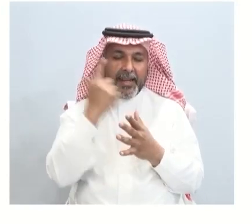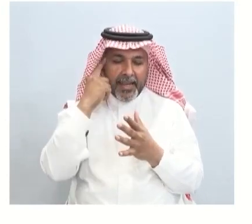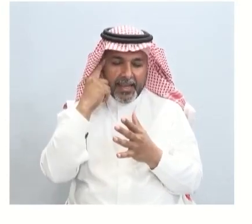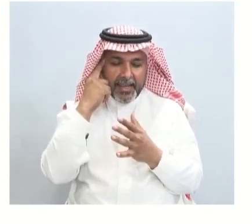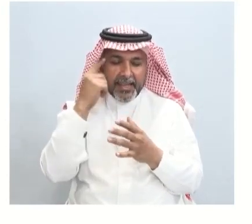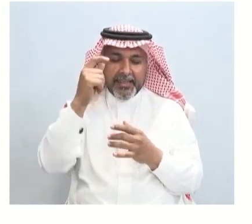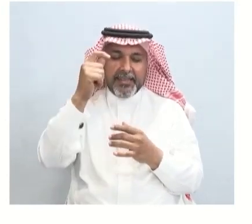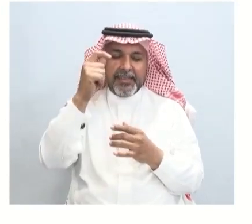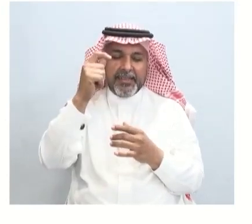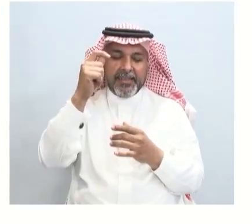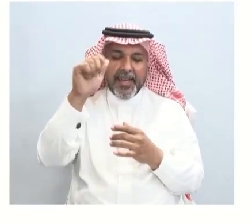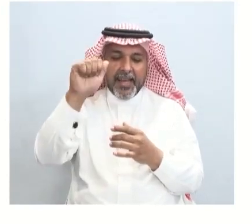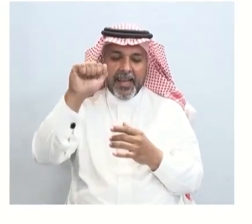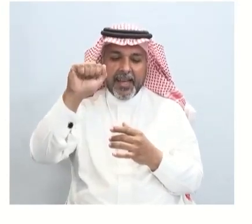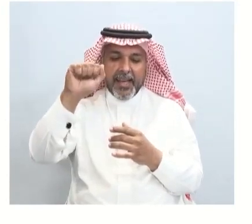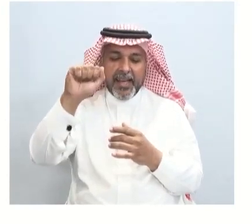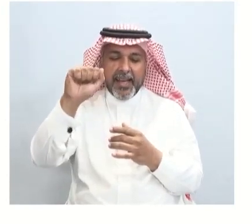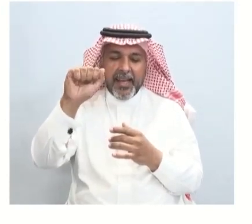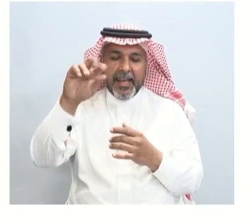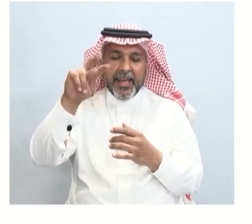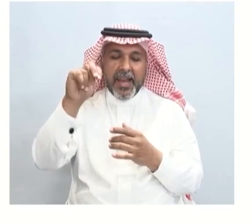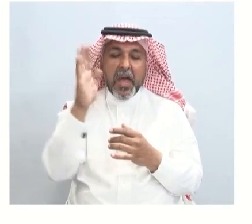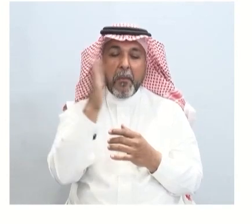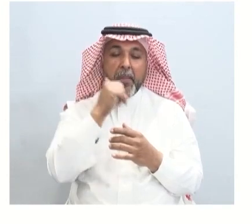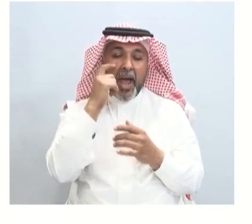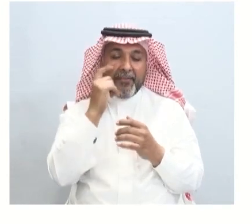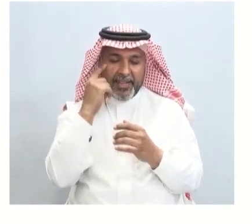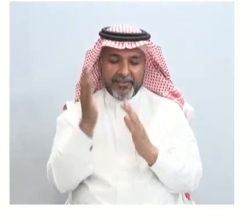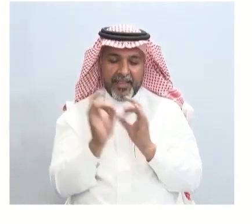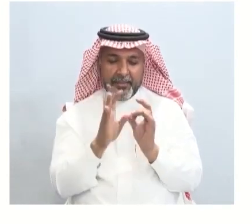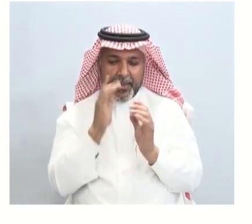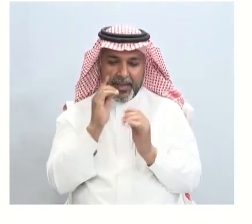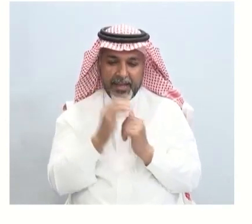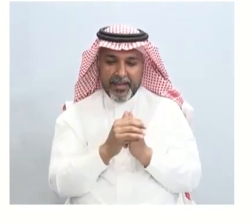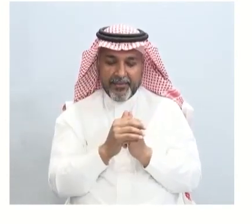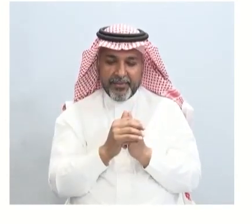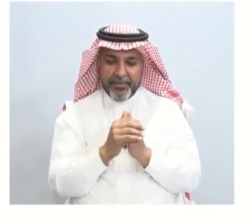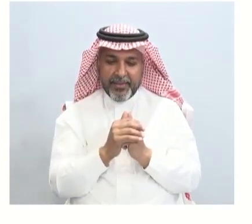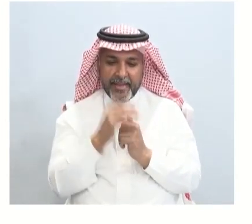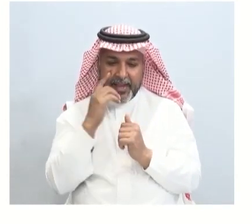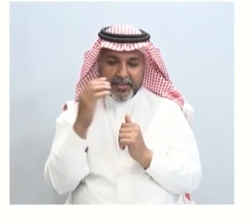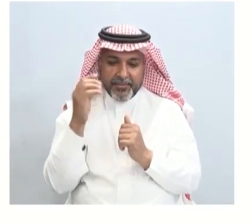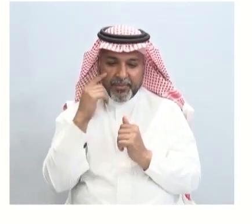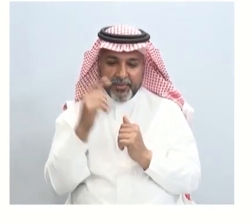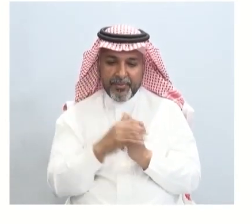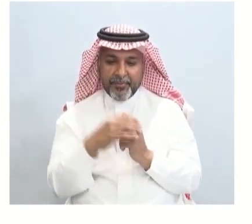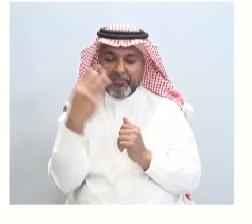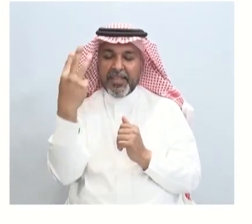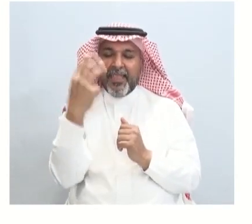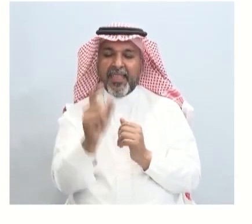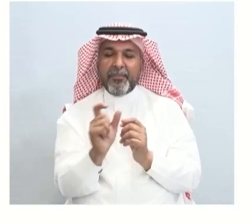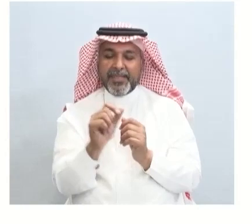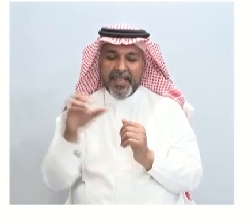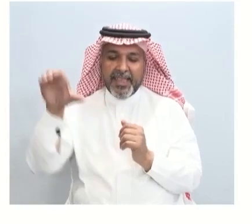خاطئ لان احنا يا ساين يا كوساين والسعه ثلاثه يعني لازم يكون العدد مضروب في كم مضروب في ثلاث نلاحظ ان ما عندي خيار